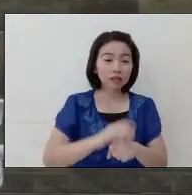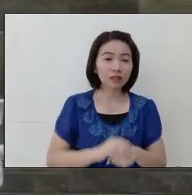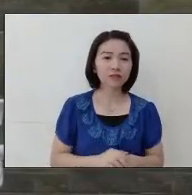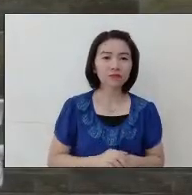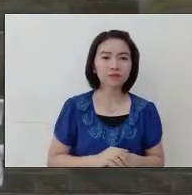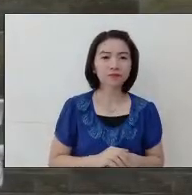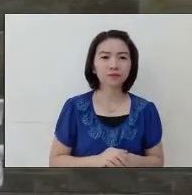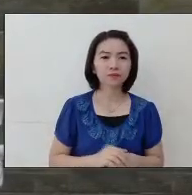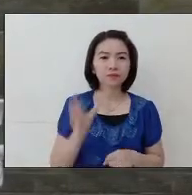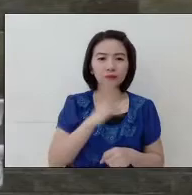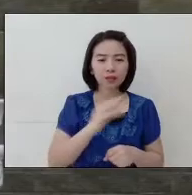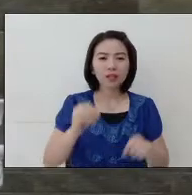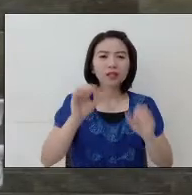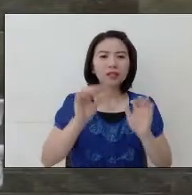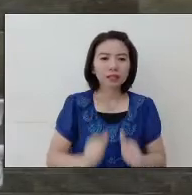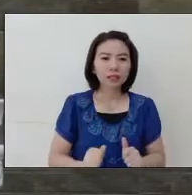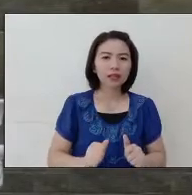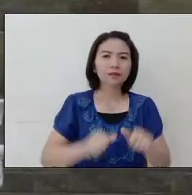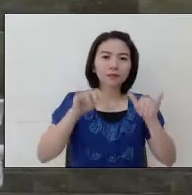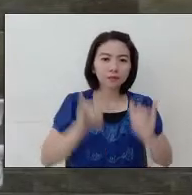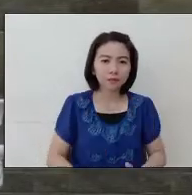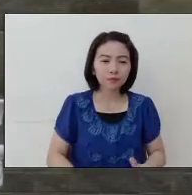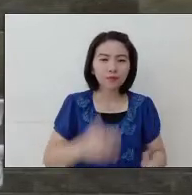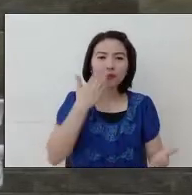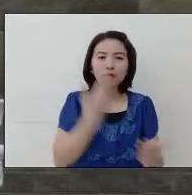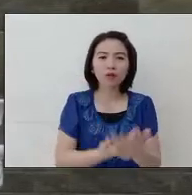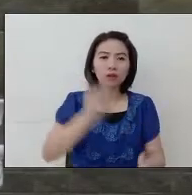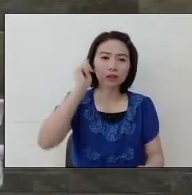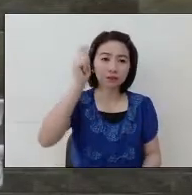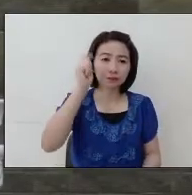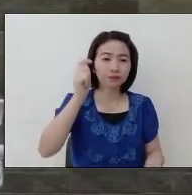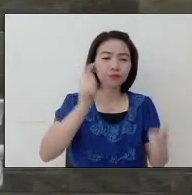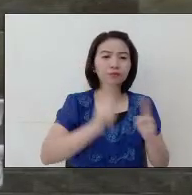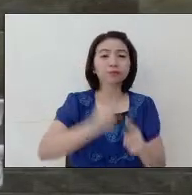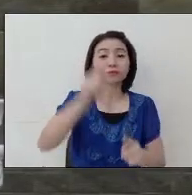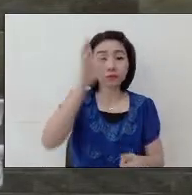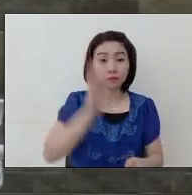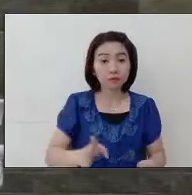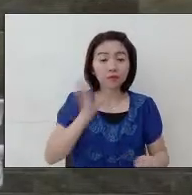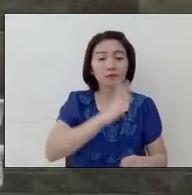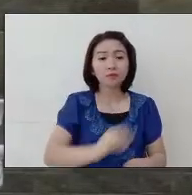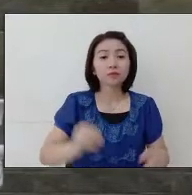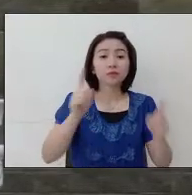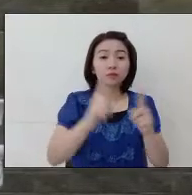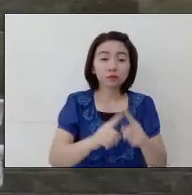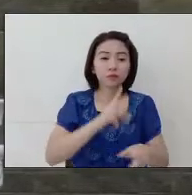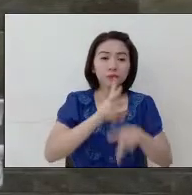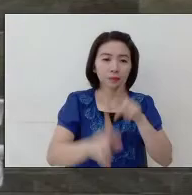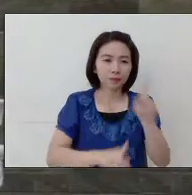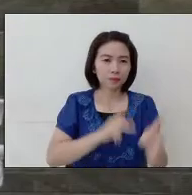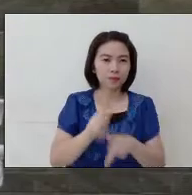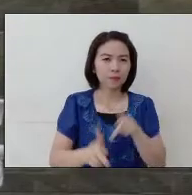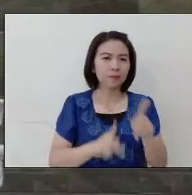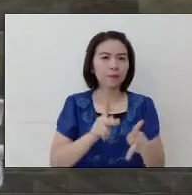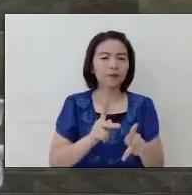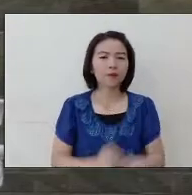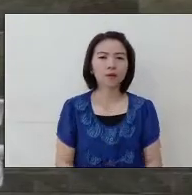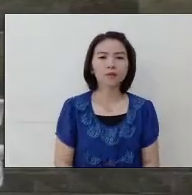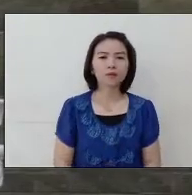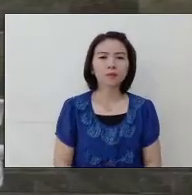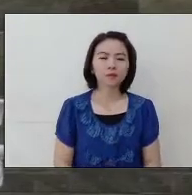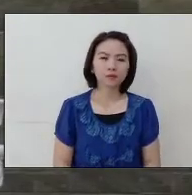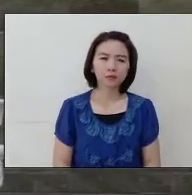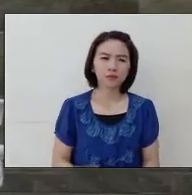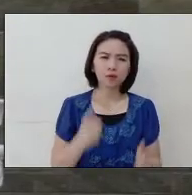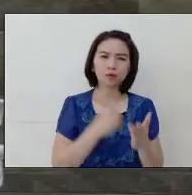patutuo sa harapan ng Diyos at sa harapan ng maraming tao. Now, ano po ang sabi ni Paul, mga